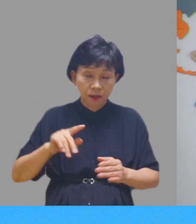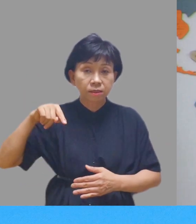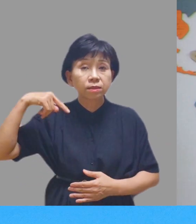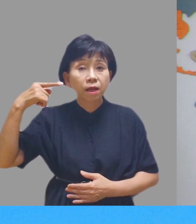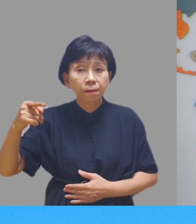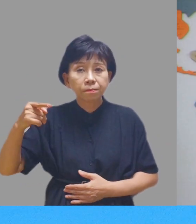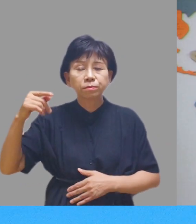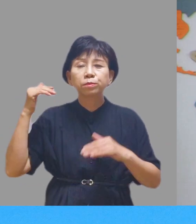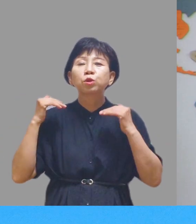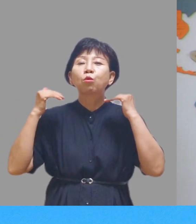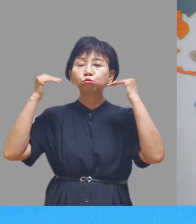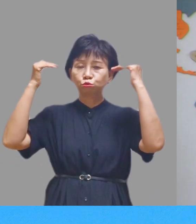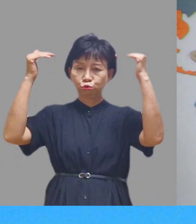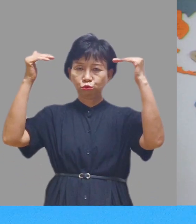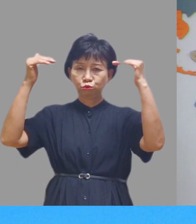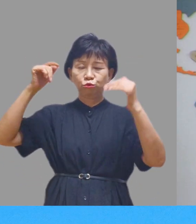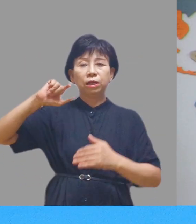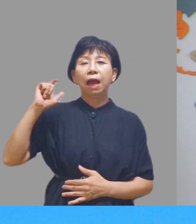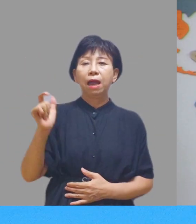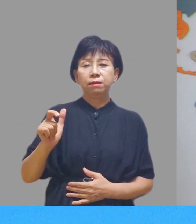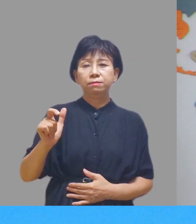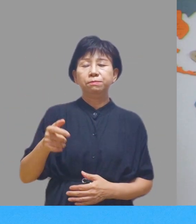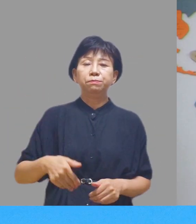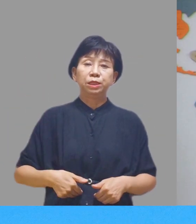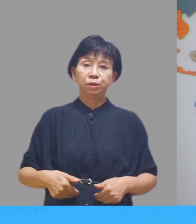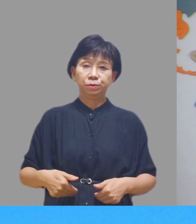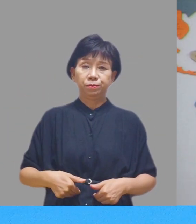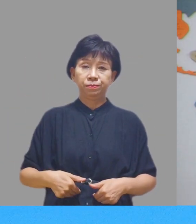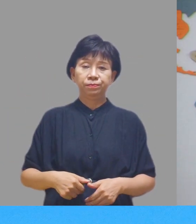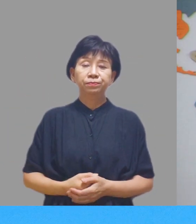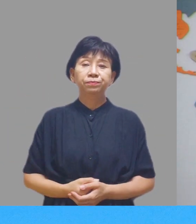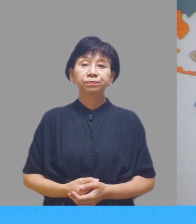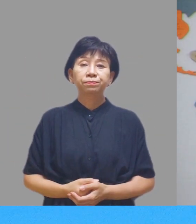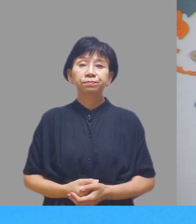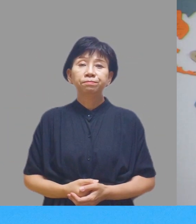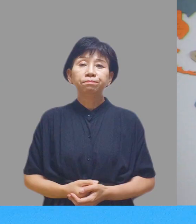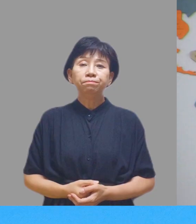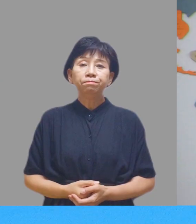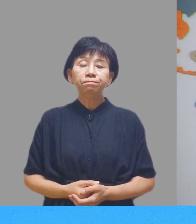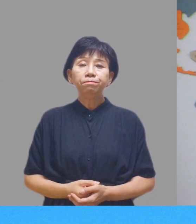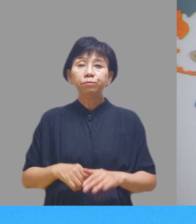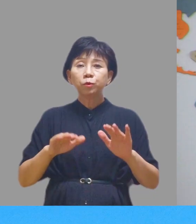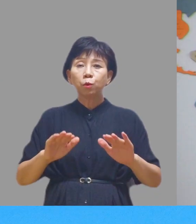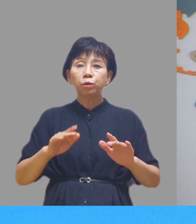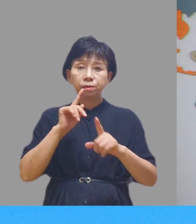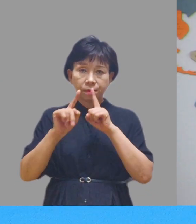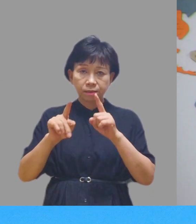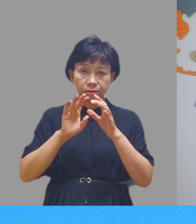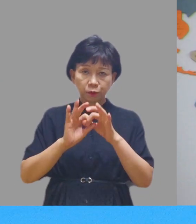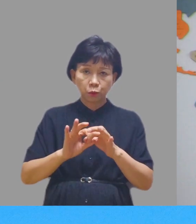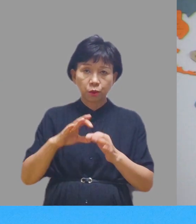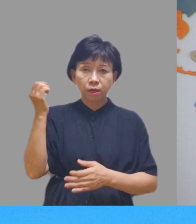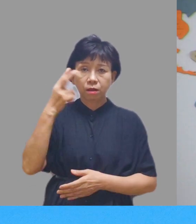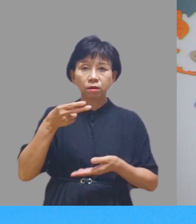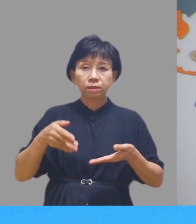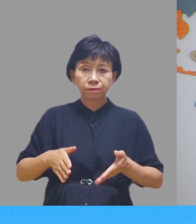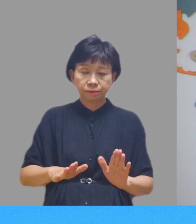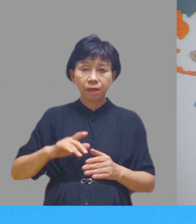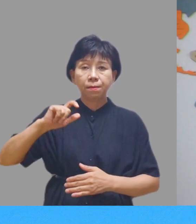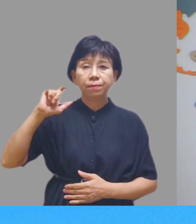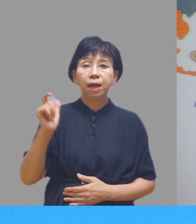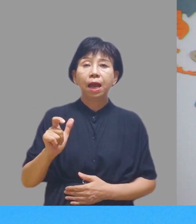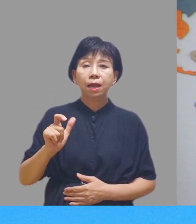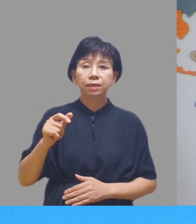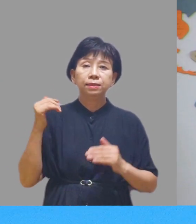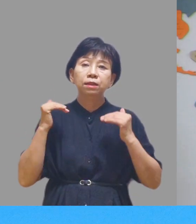거듭났으면 이제는 강해져야 한다라는 말씀이에요. 오늘 말씀을 통해 우리는 거듭남에서 강함으로